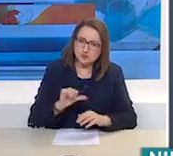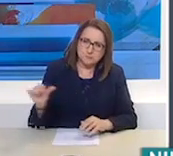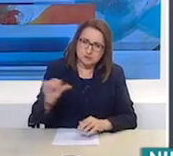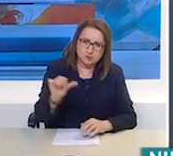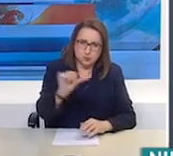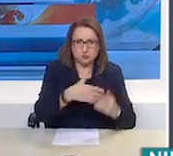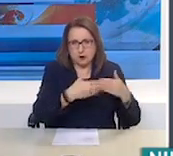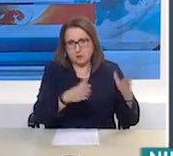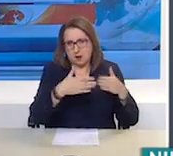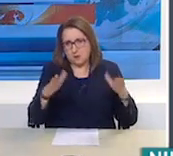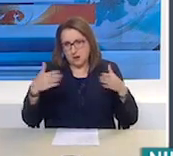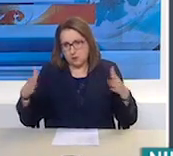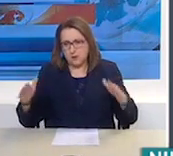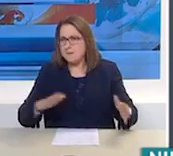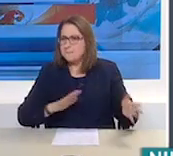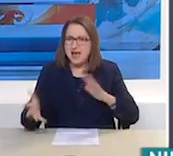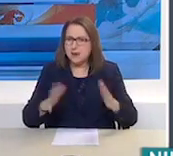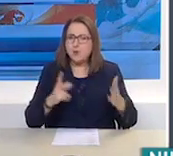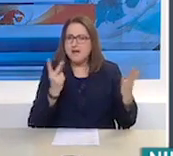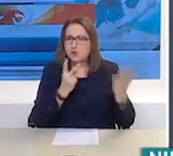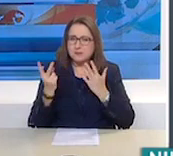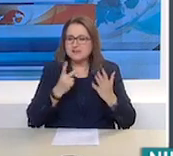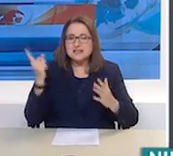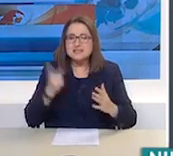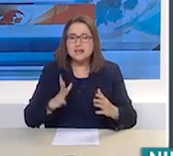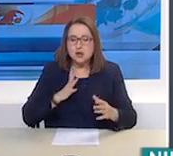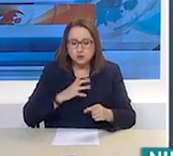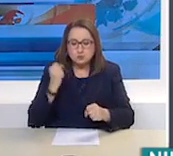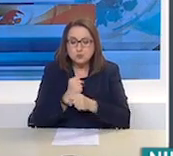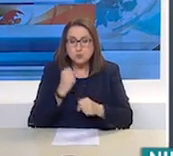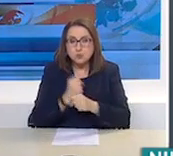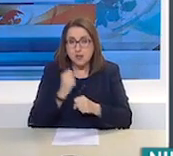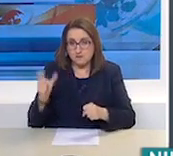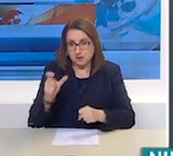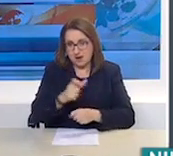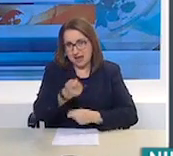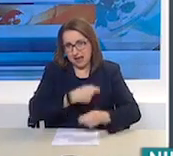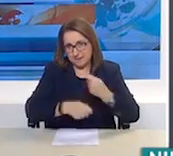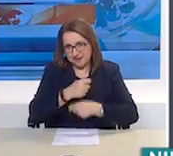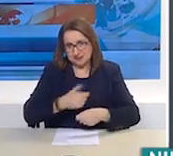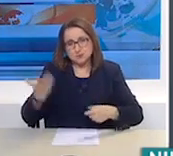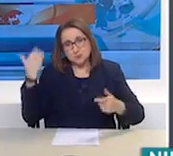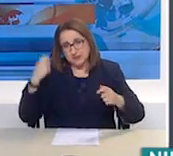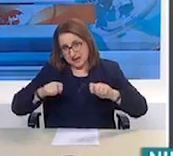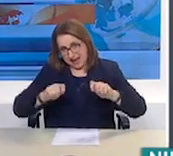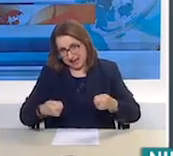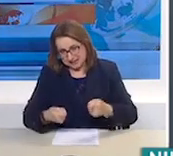επαναλειτουργούν, που αντιστοιχεί στο 77% των εργαζομένων του συνόλου των επιχειρήσεων που είχαν τεθεί σε